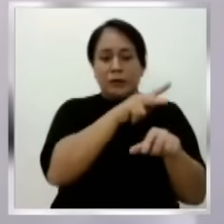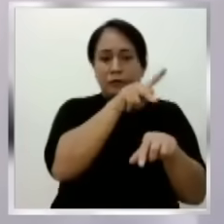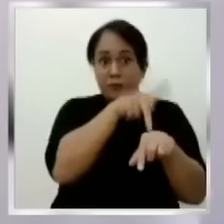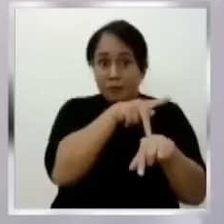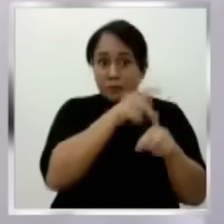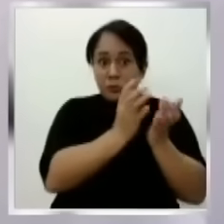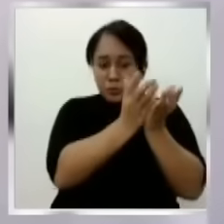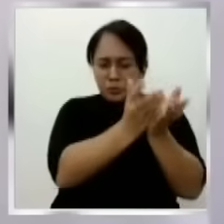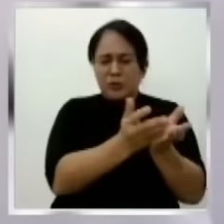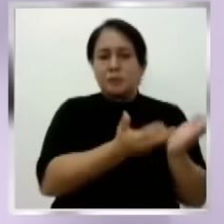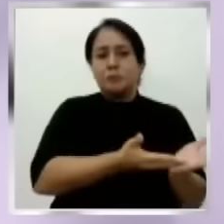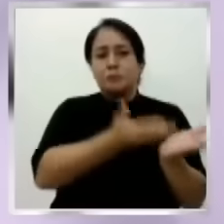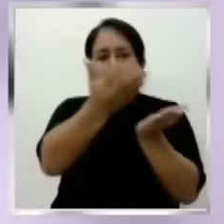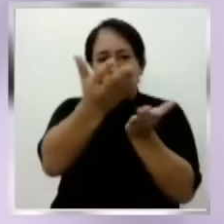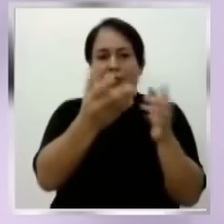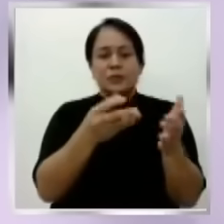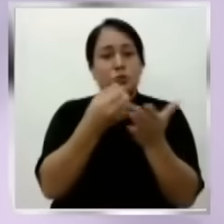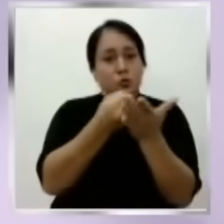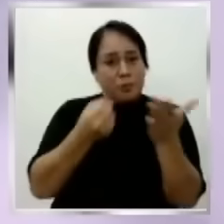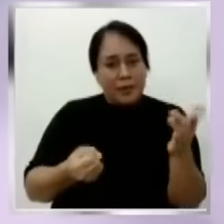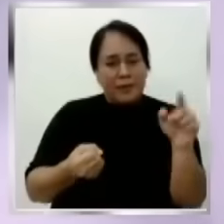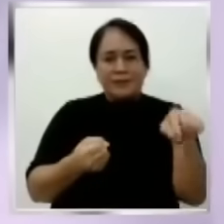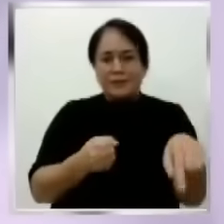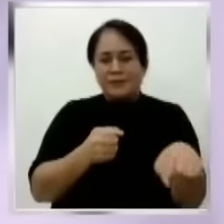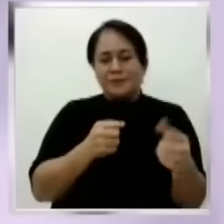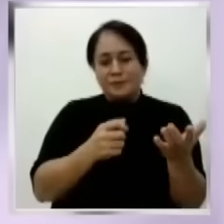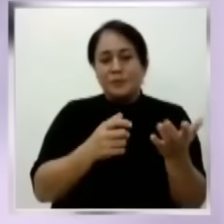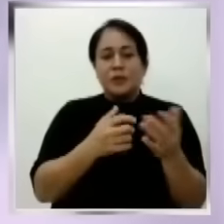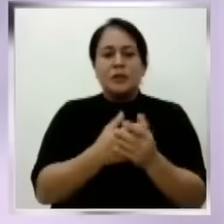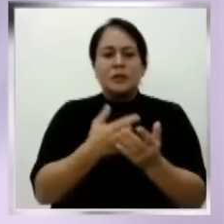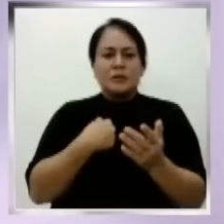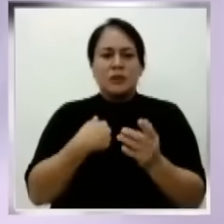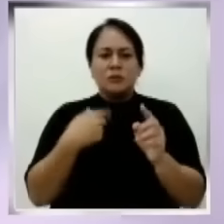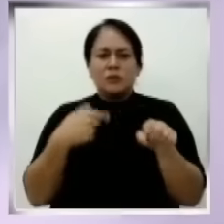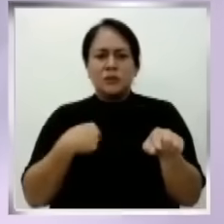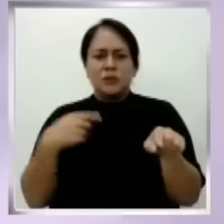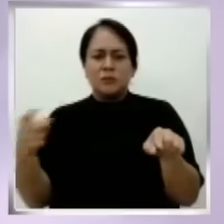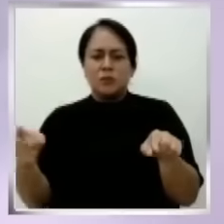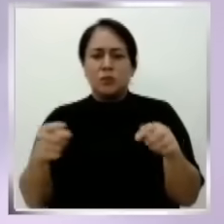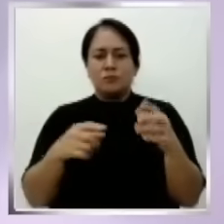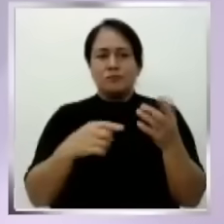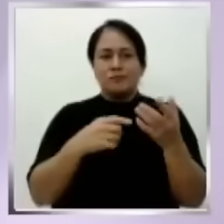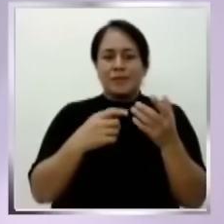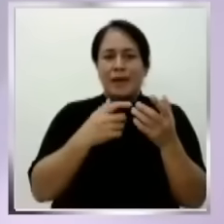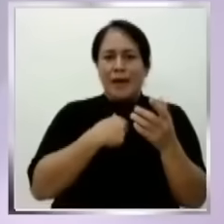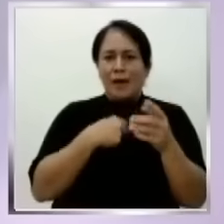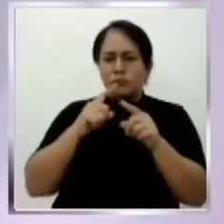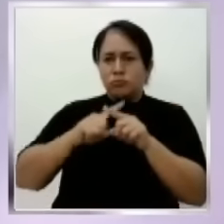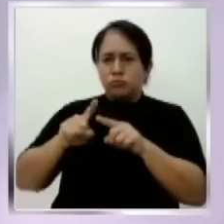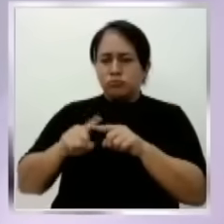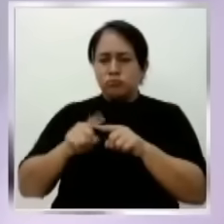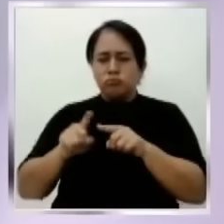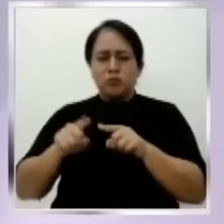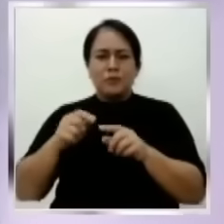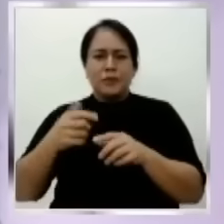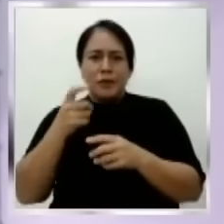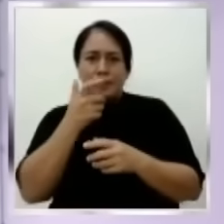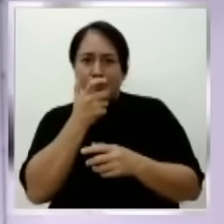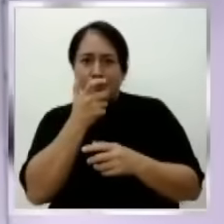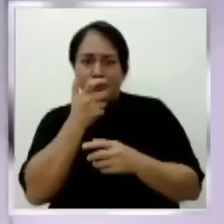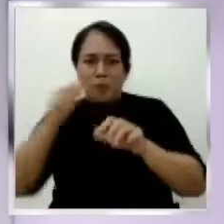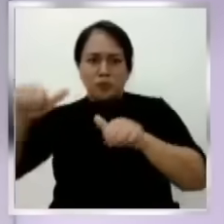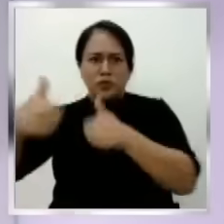sa Ayungin Shoal. Sinabayan yan ng pakikipagsagutan ng ating Coast Guard sa sunod-sunod na radio challenge ng China. Ayon sa